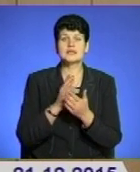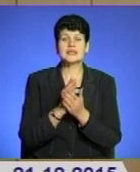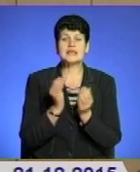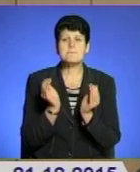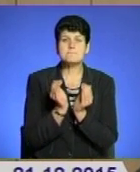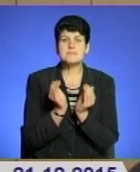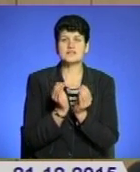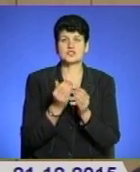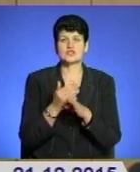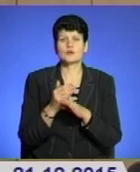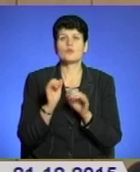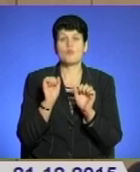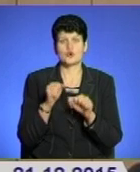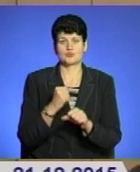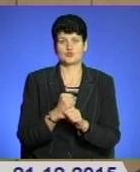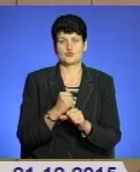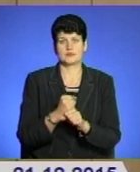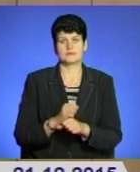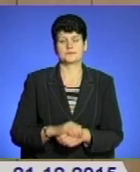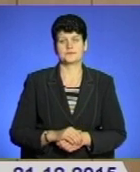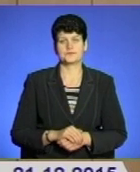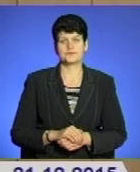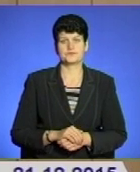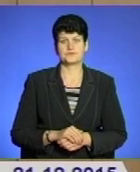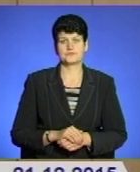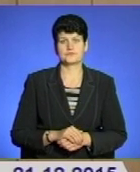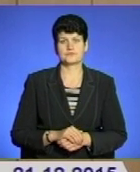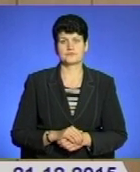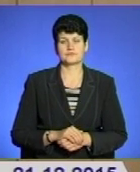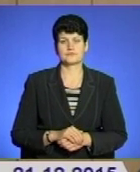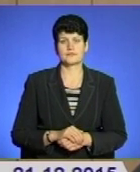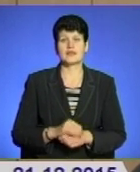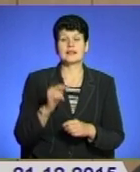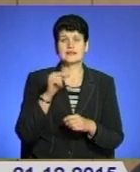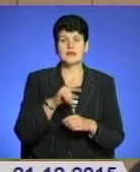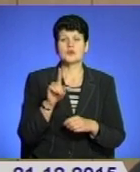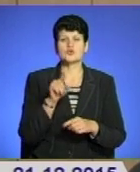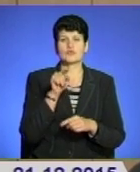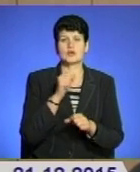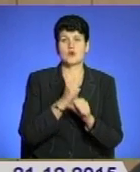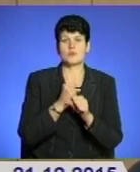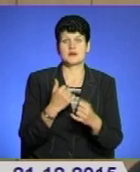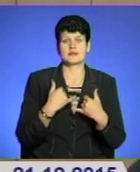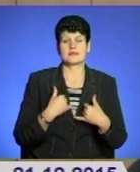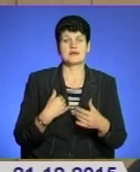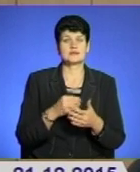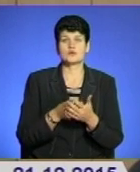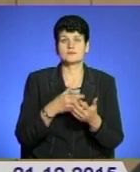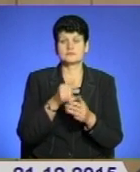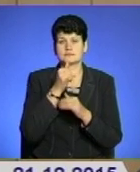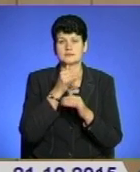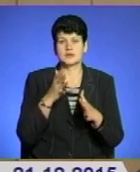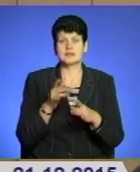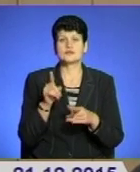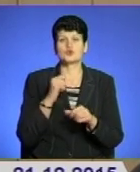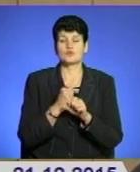найменша часточка, яку ми можемо зробити. Бо то, що вони роблять для нас, це є неоцінено. То, що для них